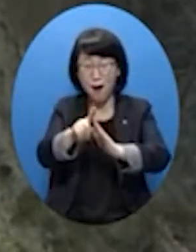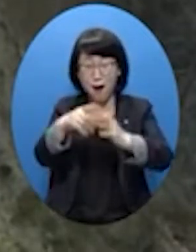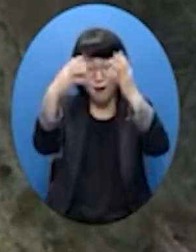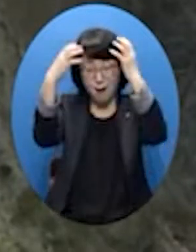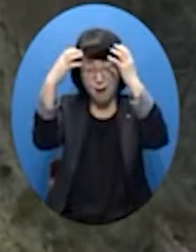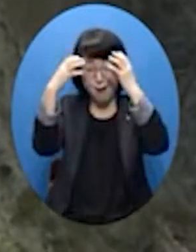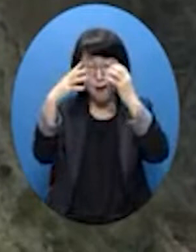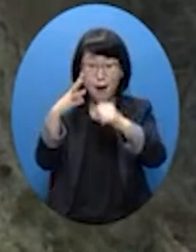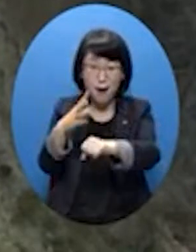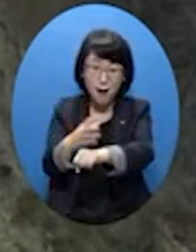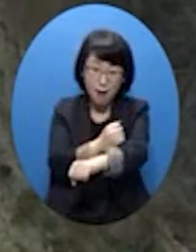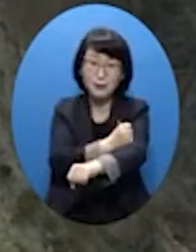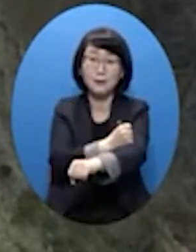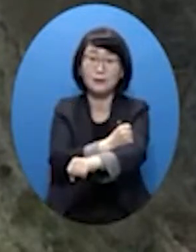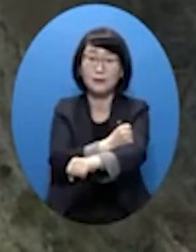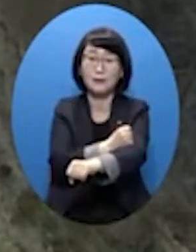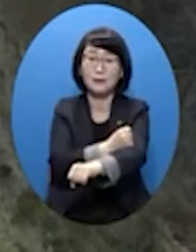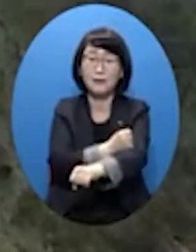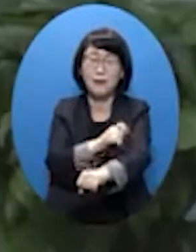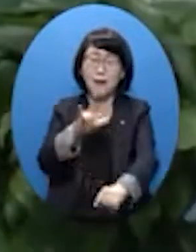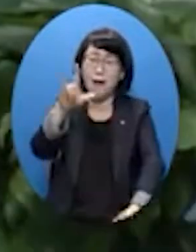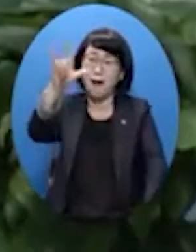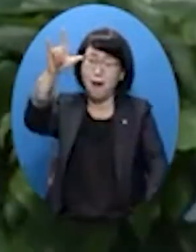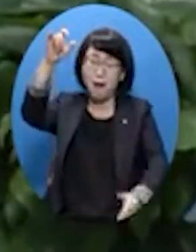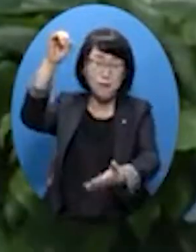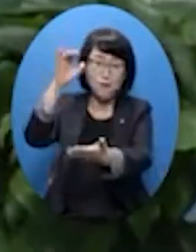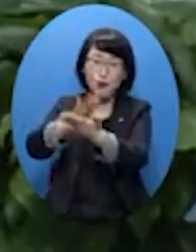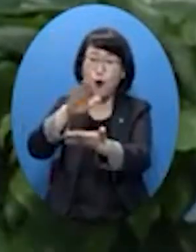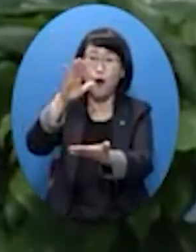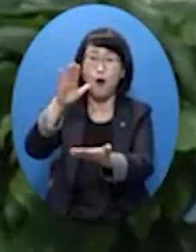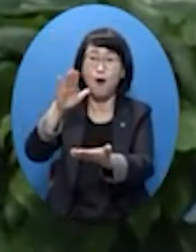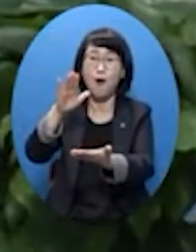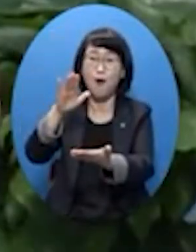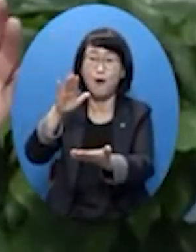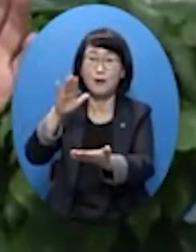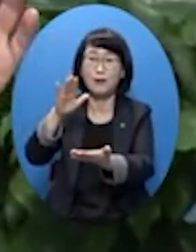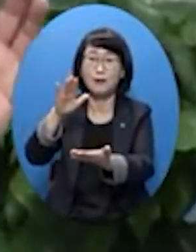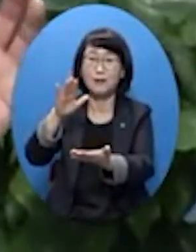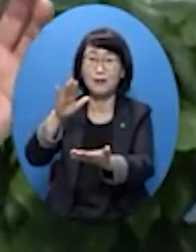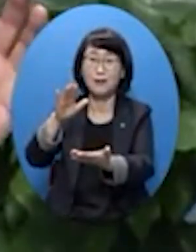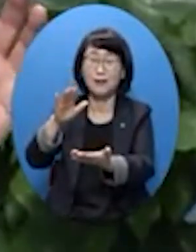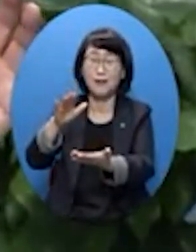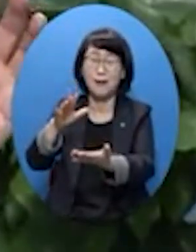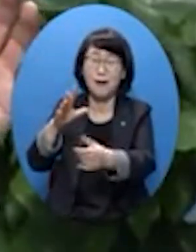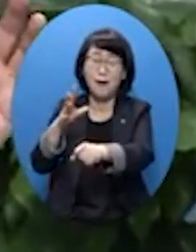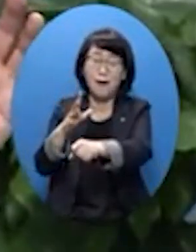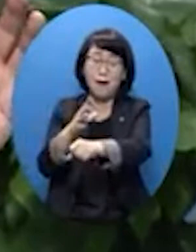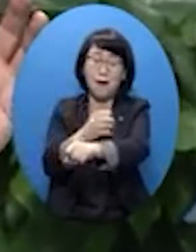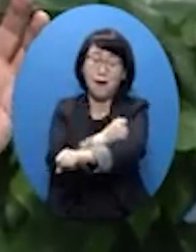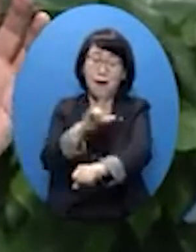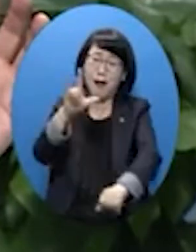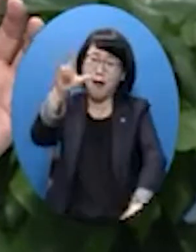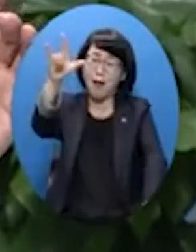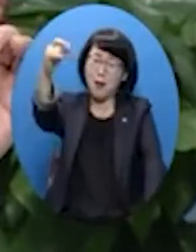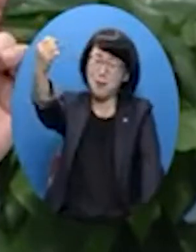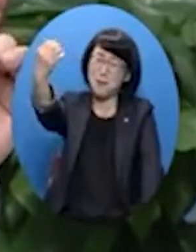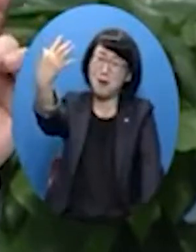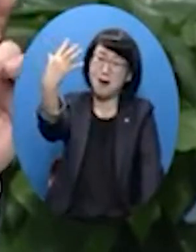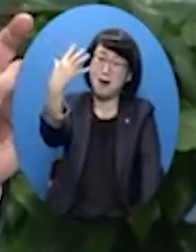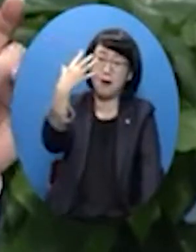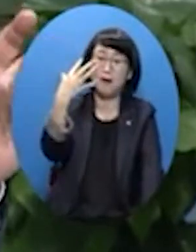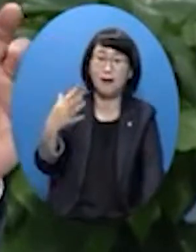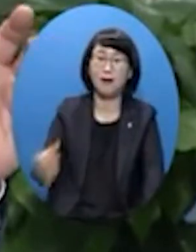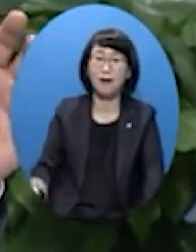얼릴 마라 그 햇볕이 뜨거운 g 그 강 11 그해 뼈 3